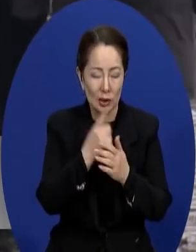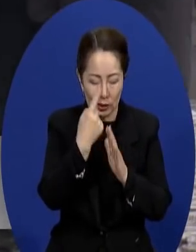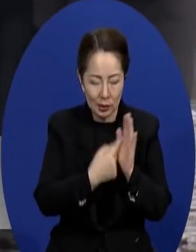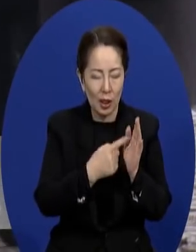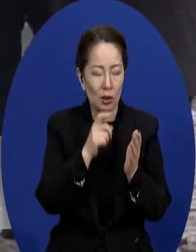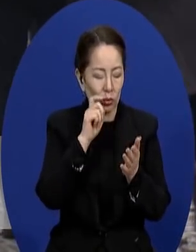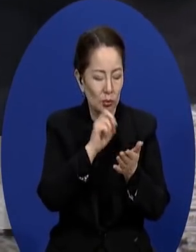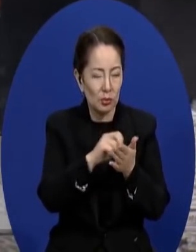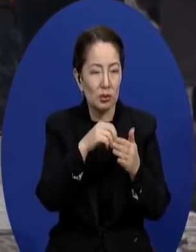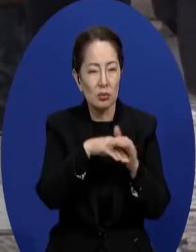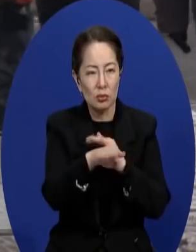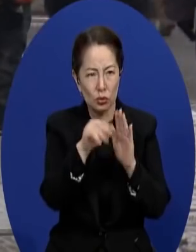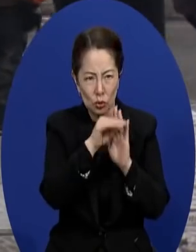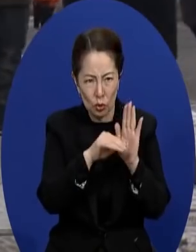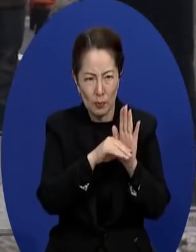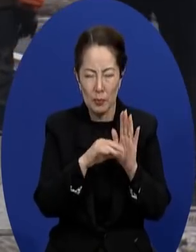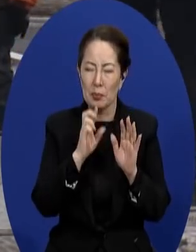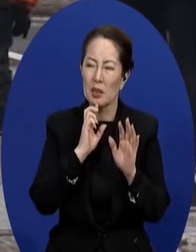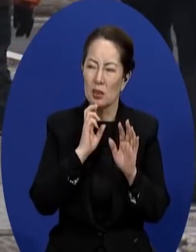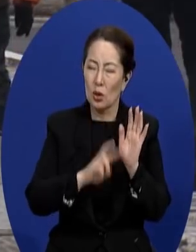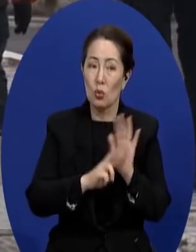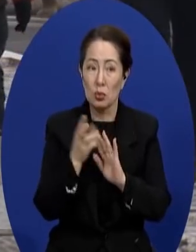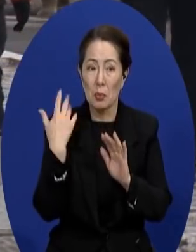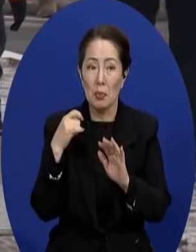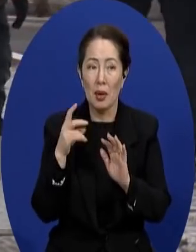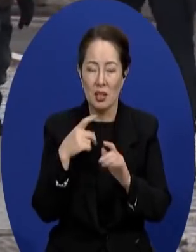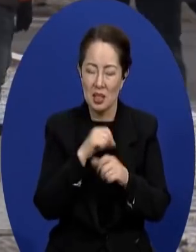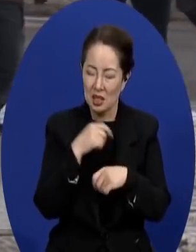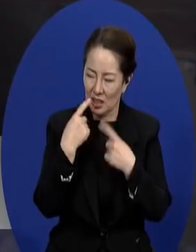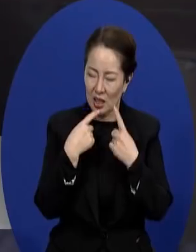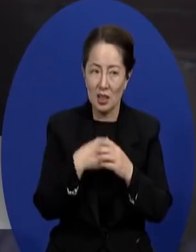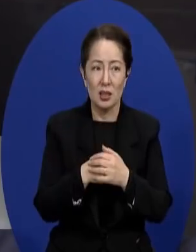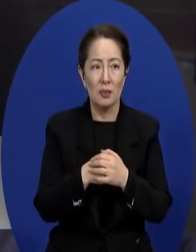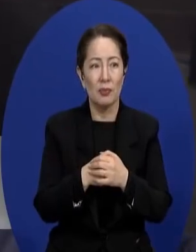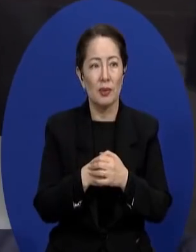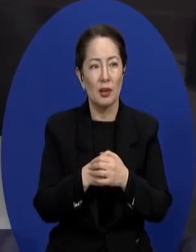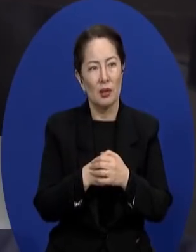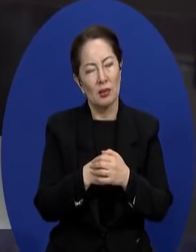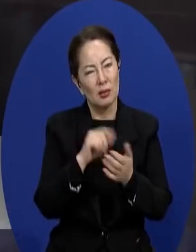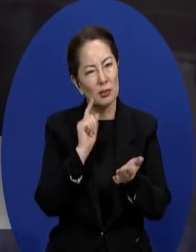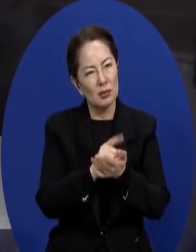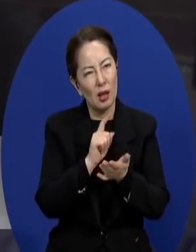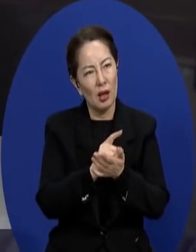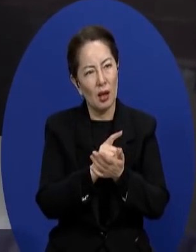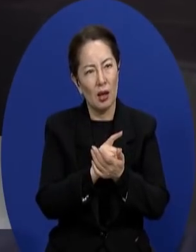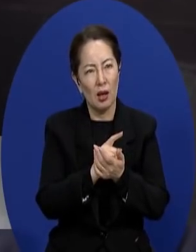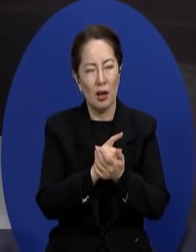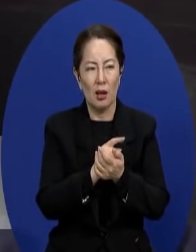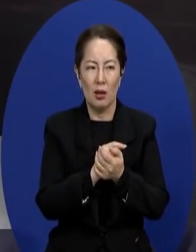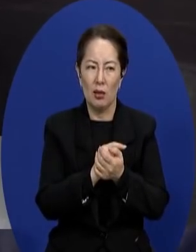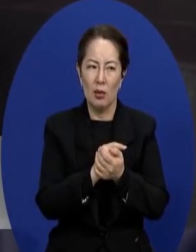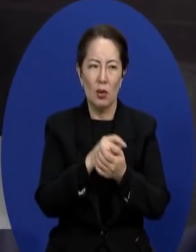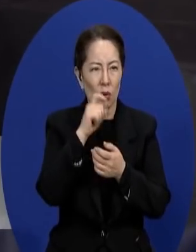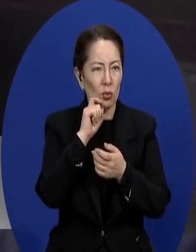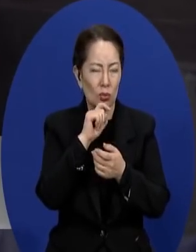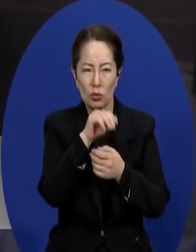хүсэлт гаргах журам хэрэгжүүлвэл бэрхшээл үүсэх байсныг иргэд хэлж байна. Тэгэл заавал юу яахгүйгээр тэгэл хүсэл